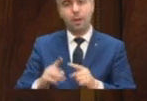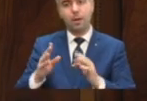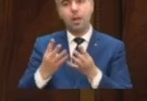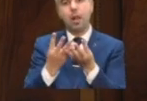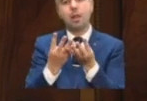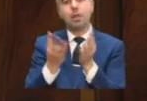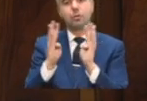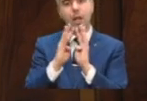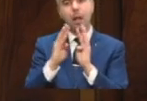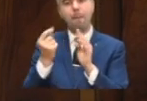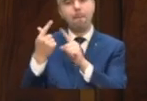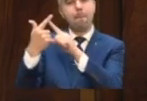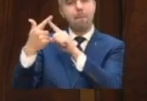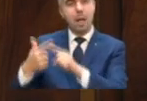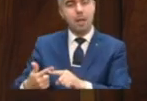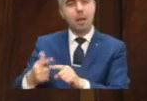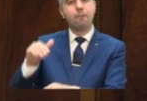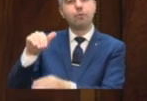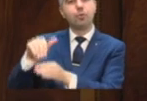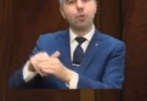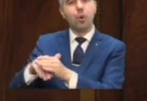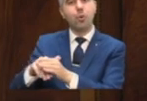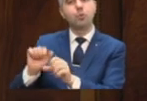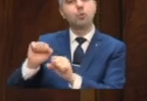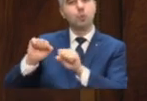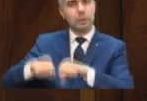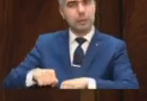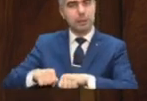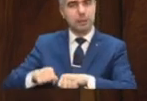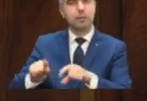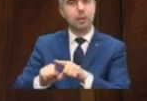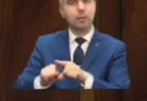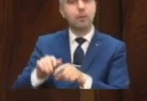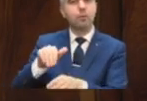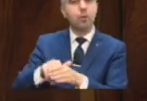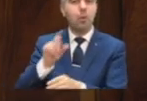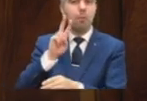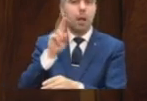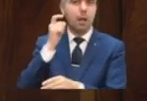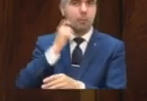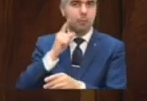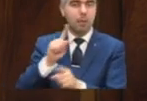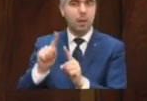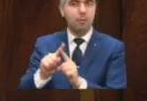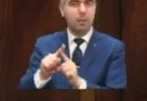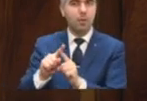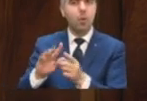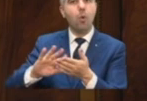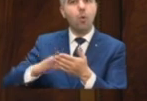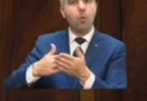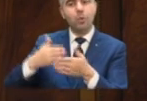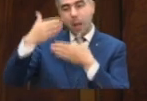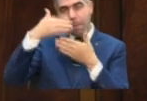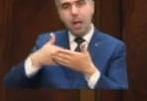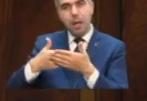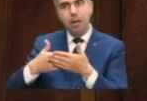كاين صندوق اللي عاد صوتنا عليه اللي صندوق محمد السادس اللي غادي يكونوا فيه الاموال واللي غادي يجيبوا الاموال من المغرب